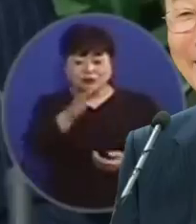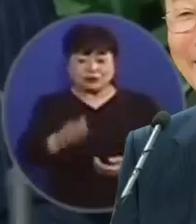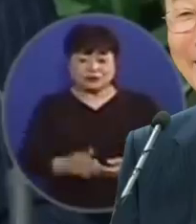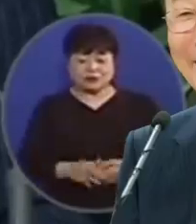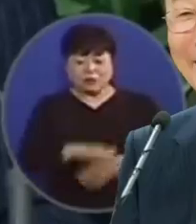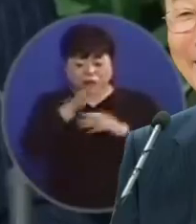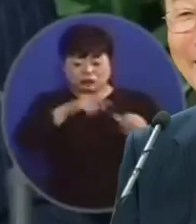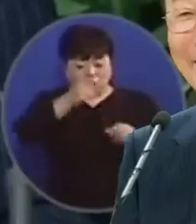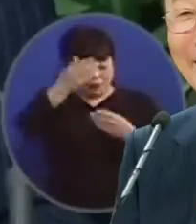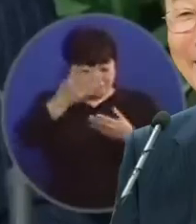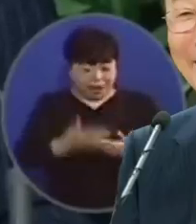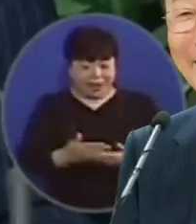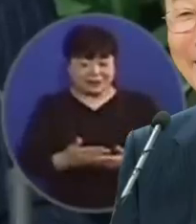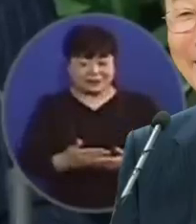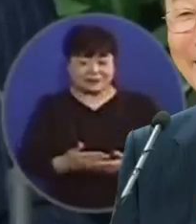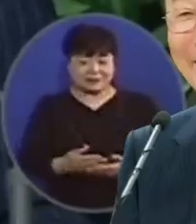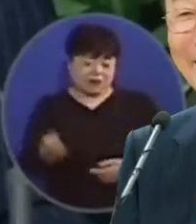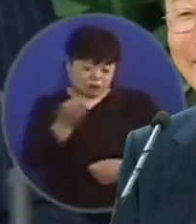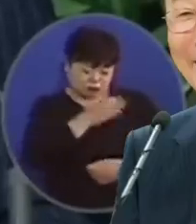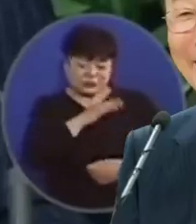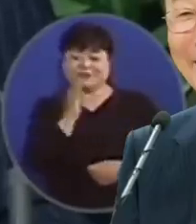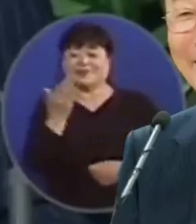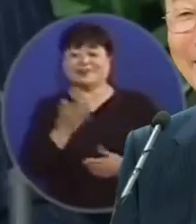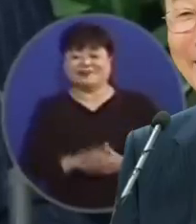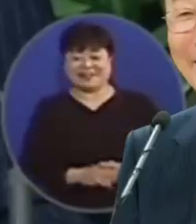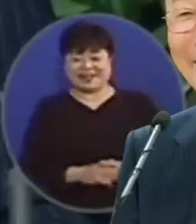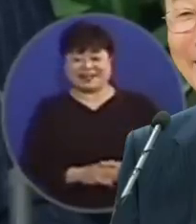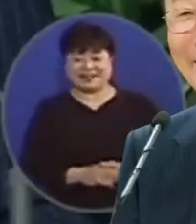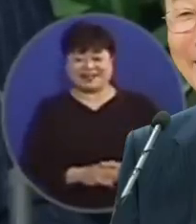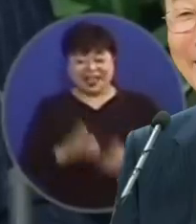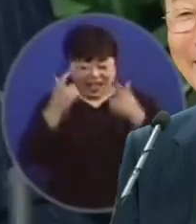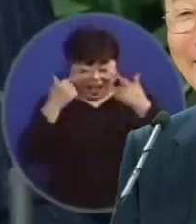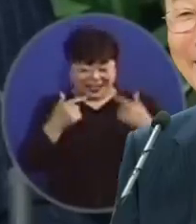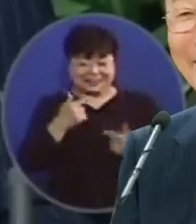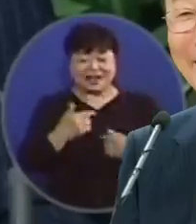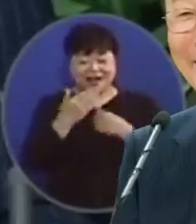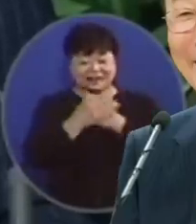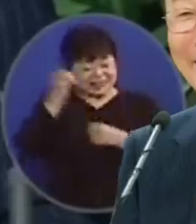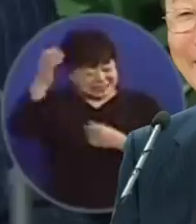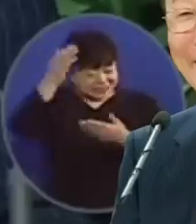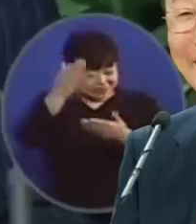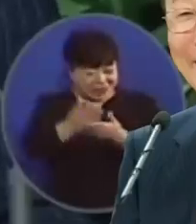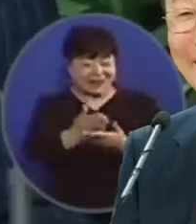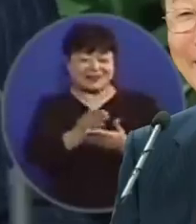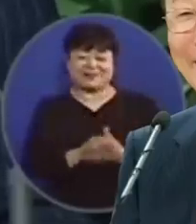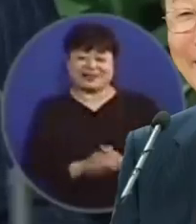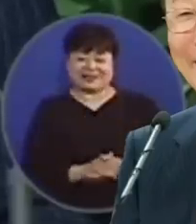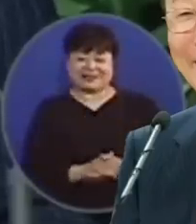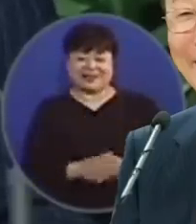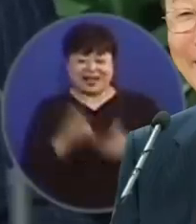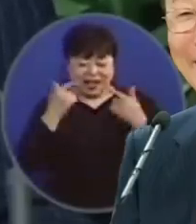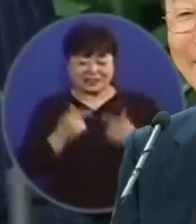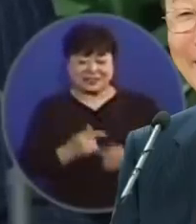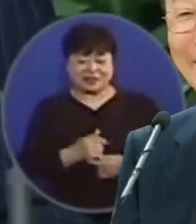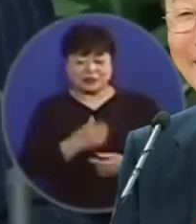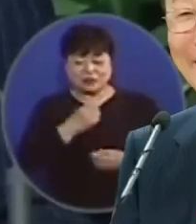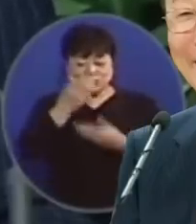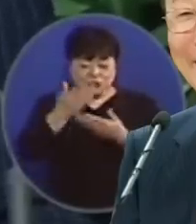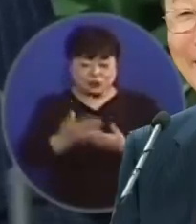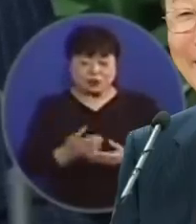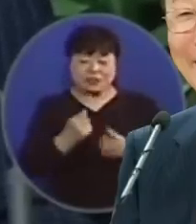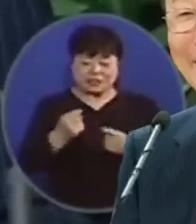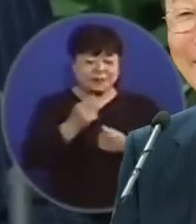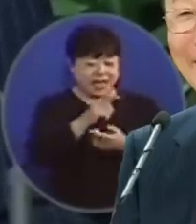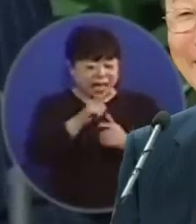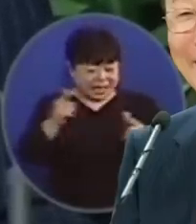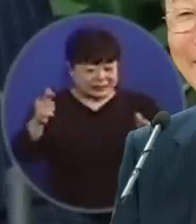전인 구원을 얻어 오늘날 잘 살게 된 것입니다. 그러므로 항상 이 은혜를 잊지 말아야 돼요. 항상 우리의 축복이 우리의 힘으로